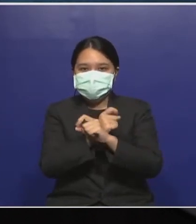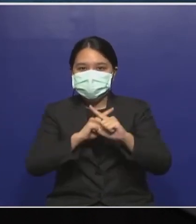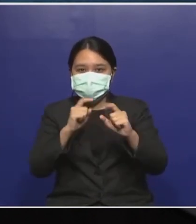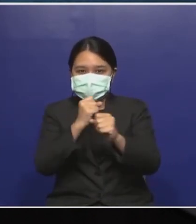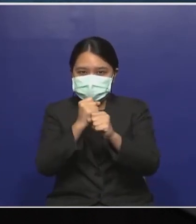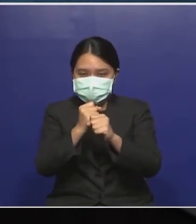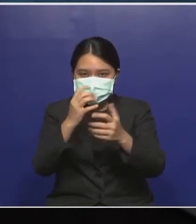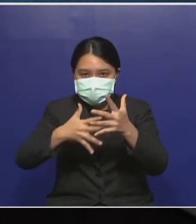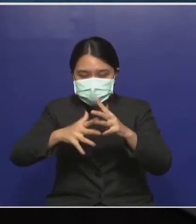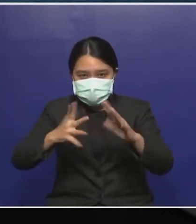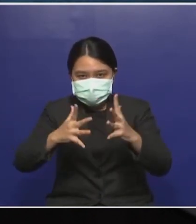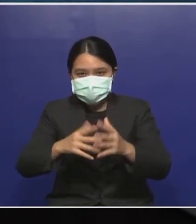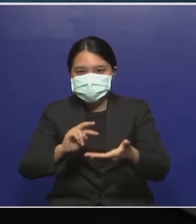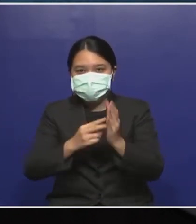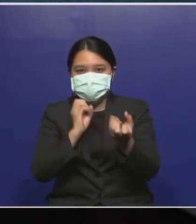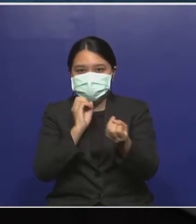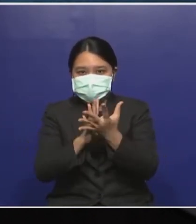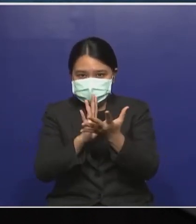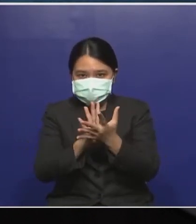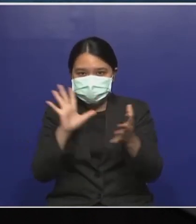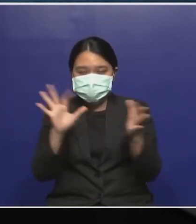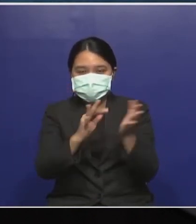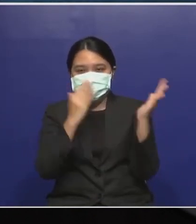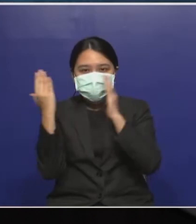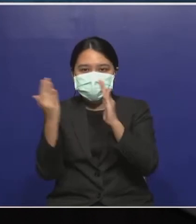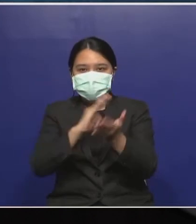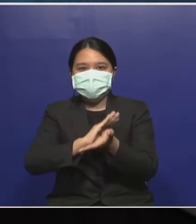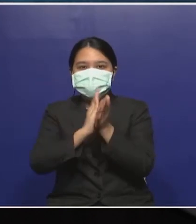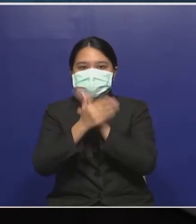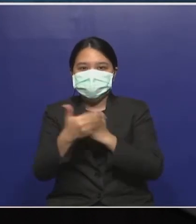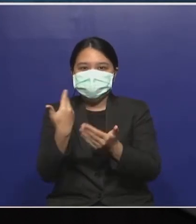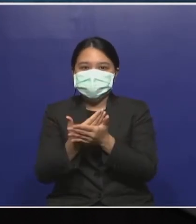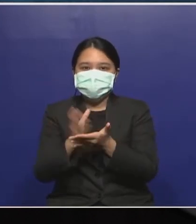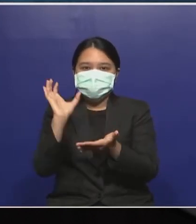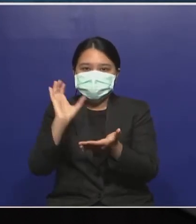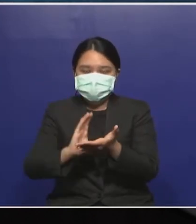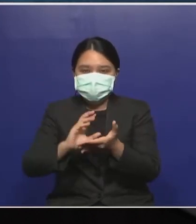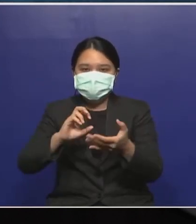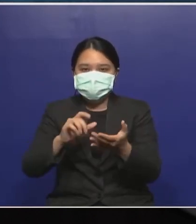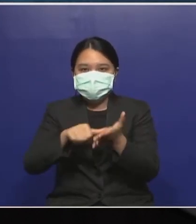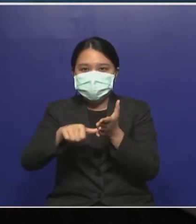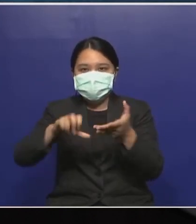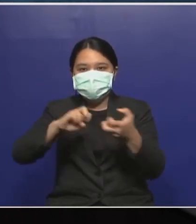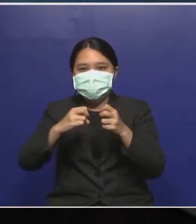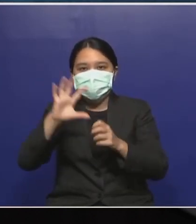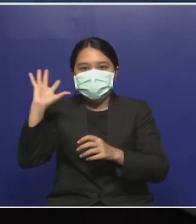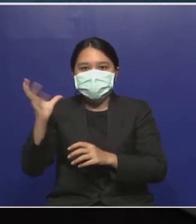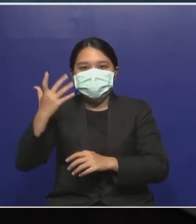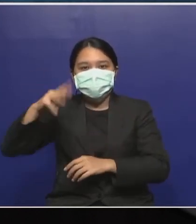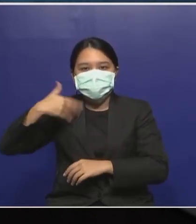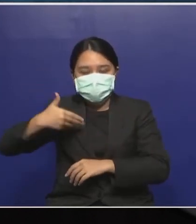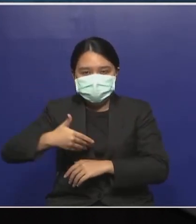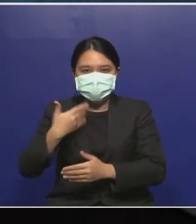จัดการผลกระทจากการเปี่ยนแลง สภาวะภูมิอากาศพูไดง่ายครักคองประมาณทเอามาแ้ปัหาโลกร้อน ได้งบประมาณ